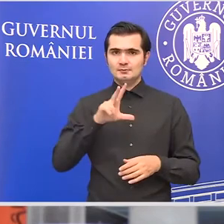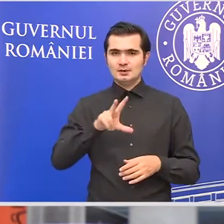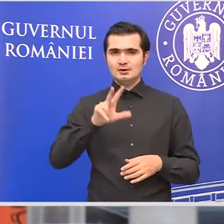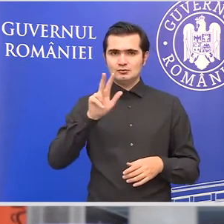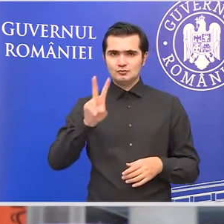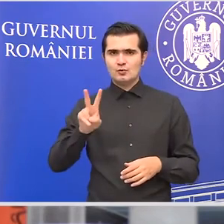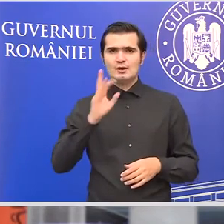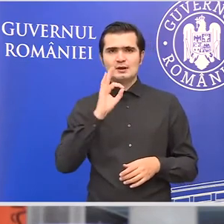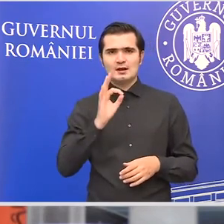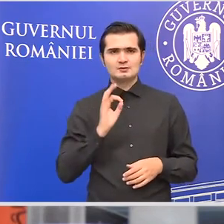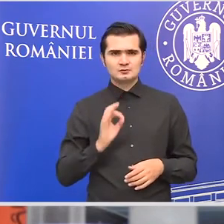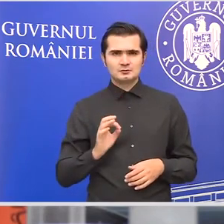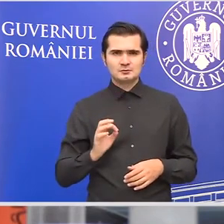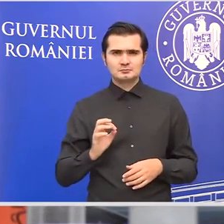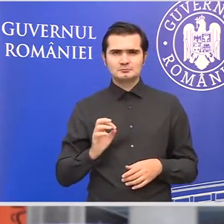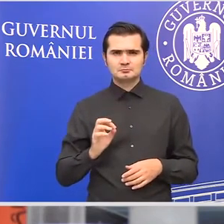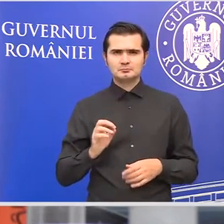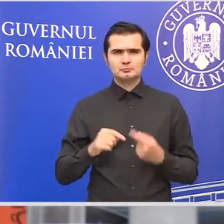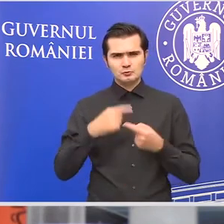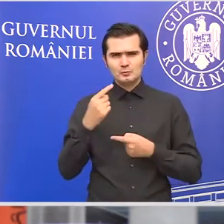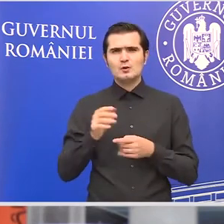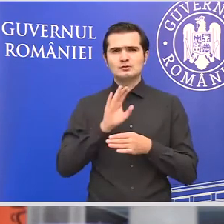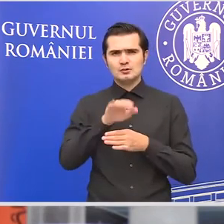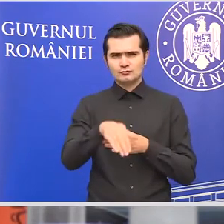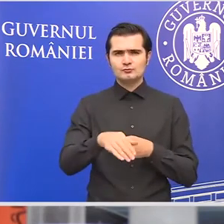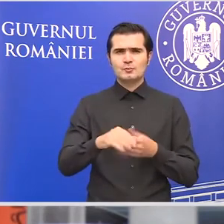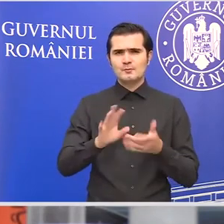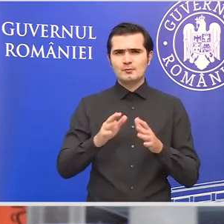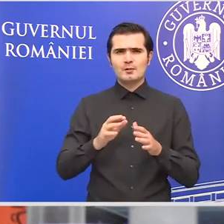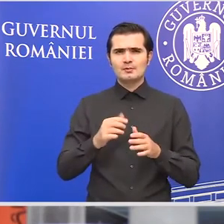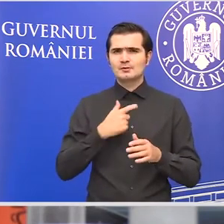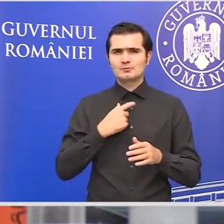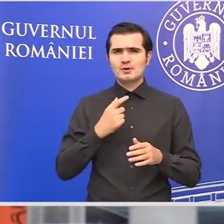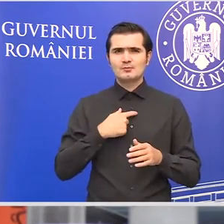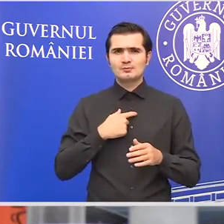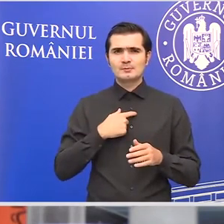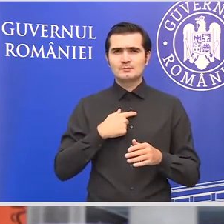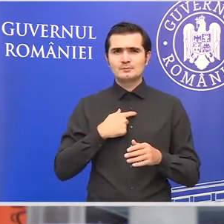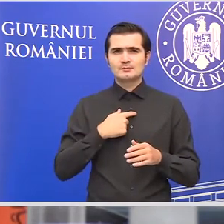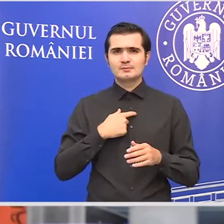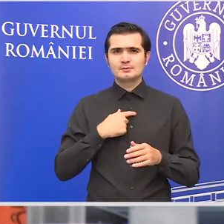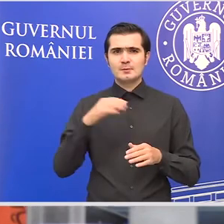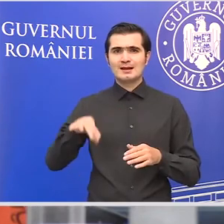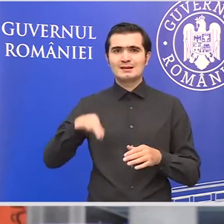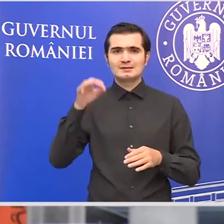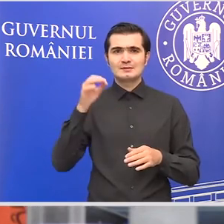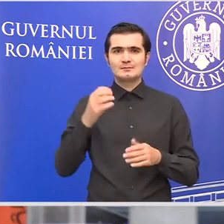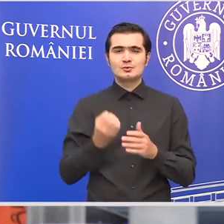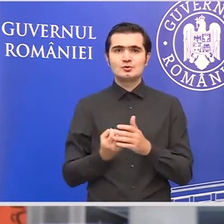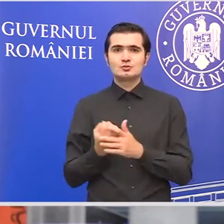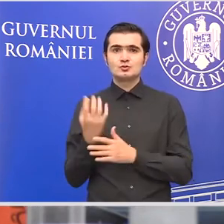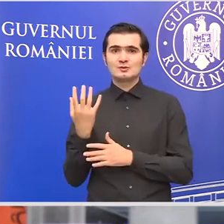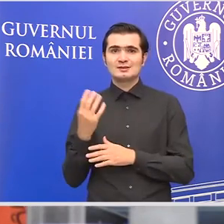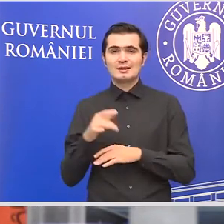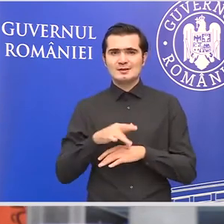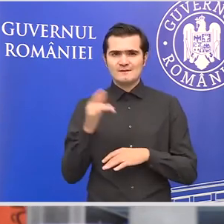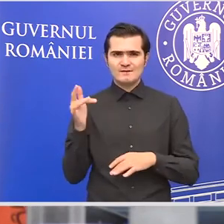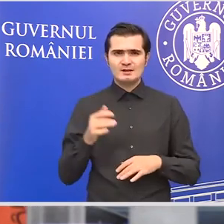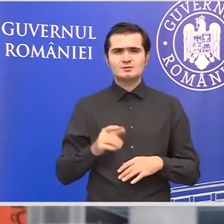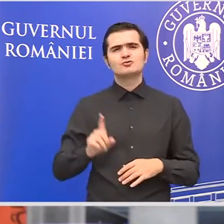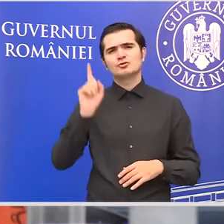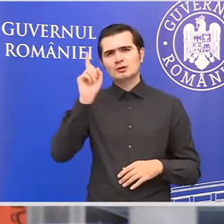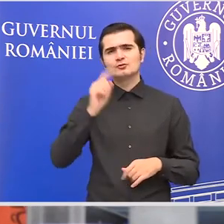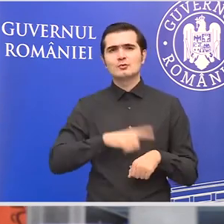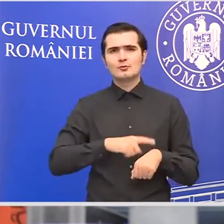32% nu mai este mult până să ajungem probabil să nu mai putem identifica sursele de infecție și în acel